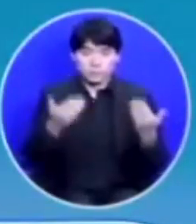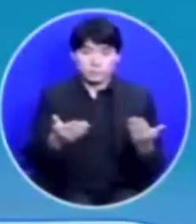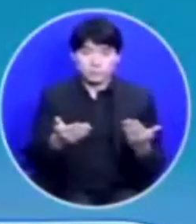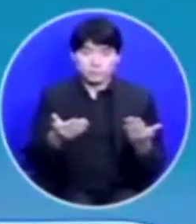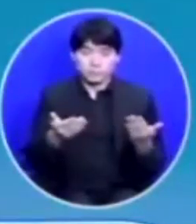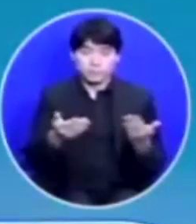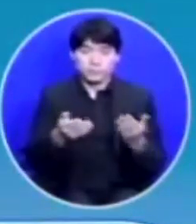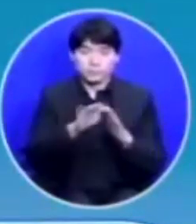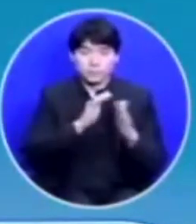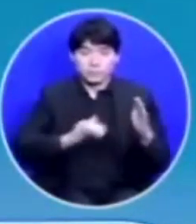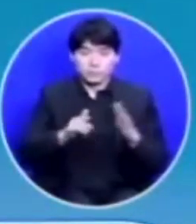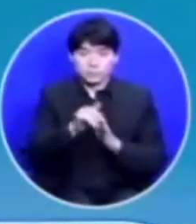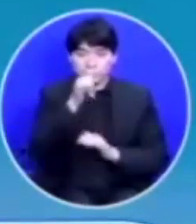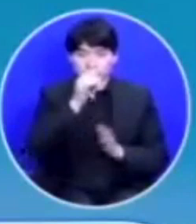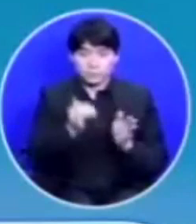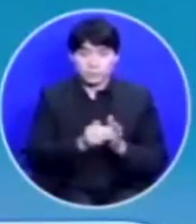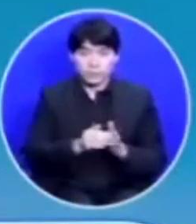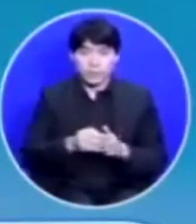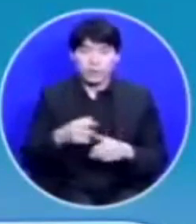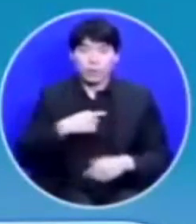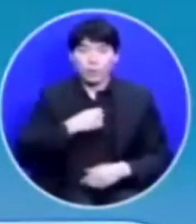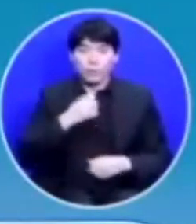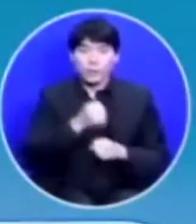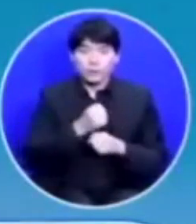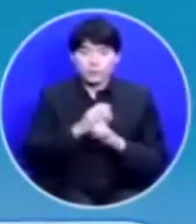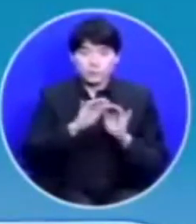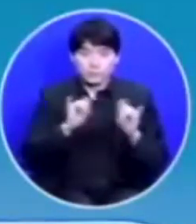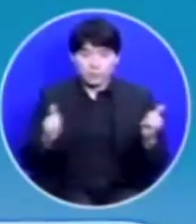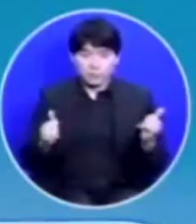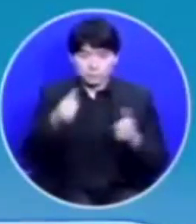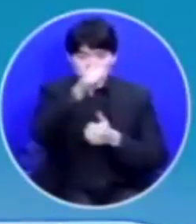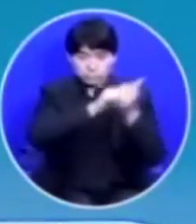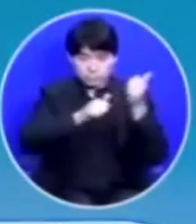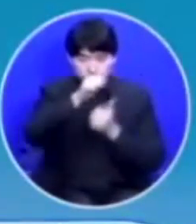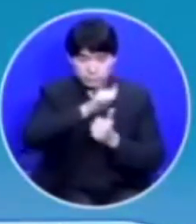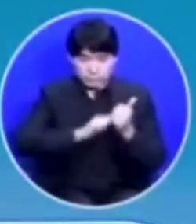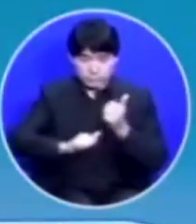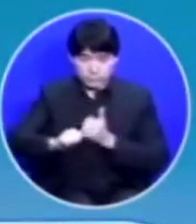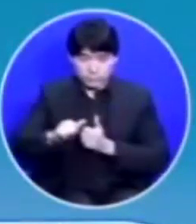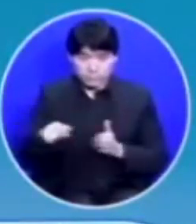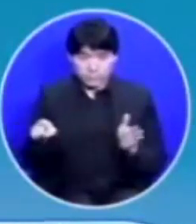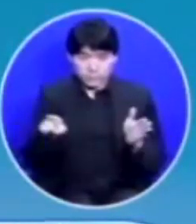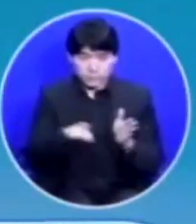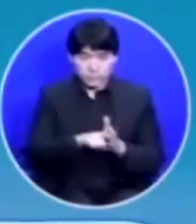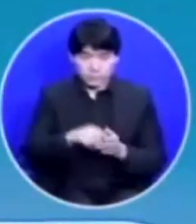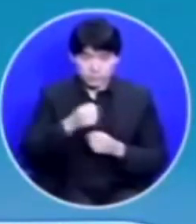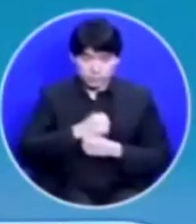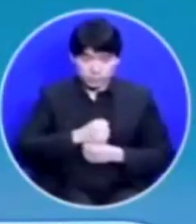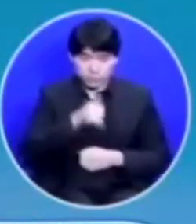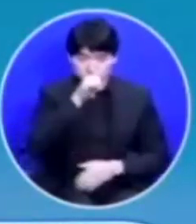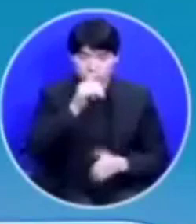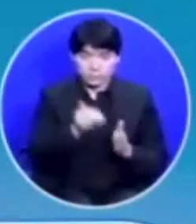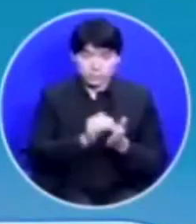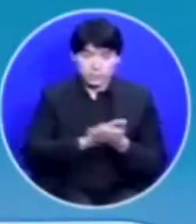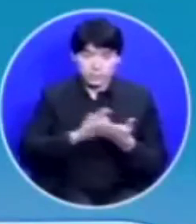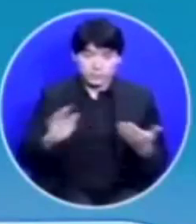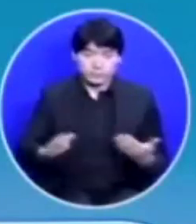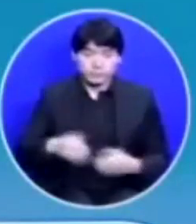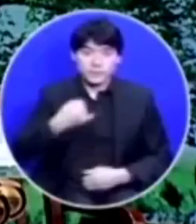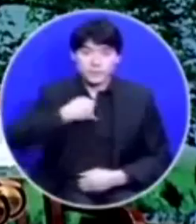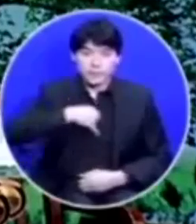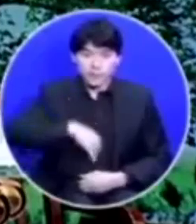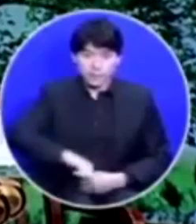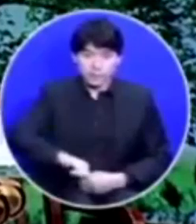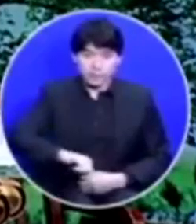재단사 넣는데 몇 대를 이어 내려오는 아 믿음을 지키고 있었습니다 그 딸이